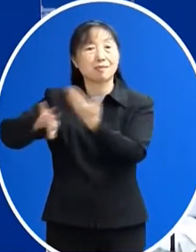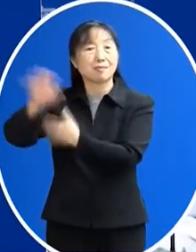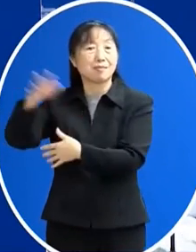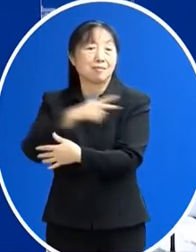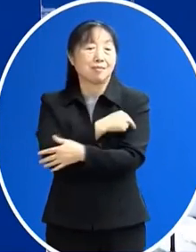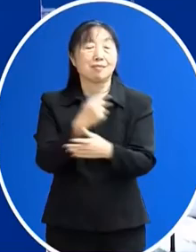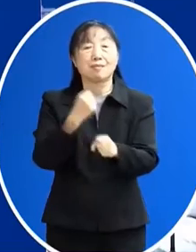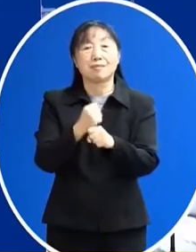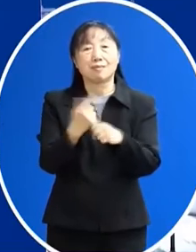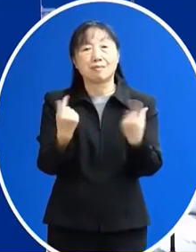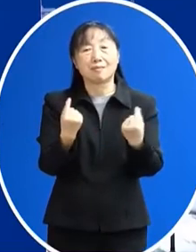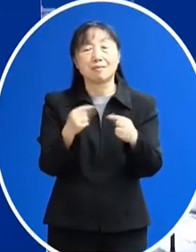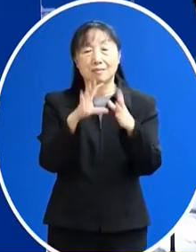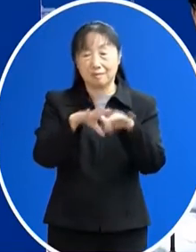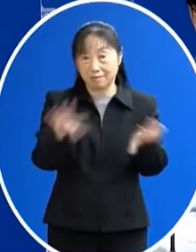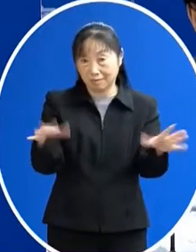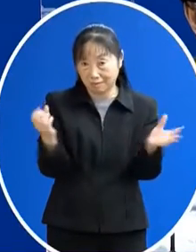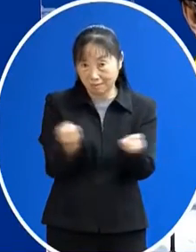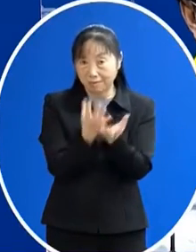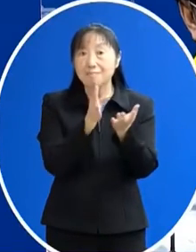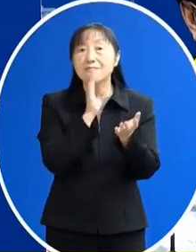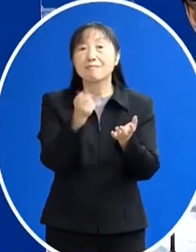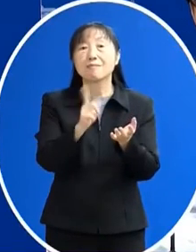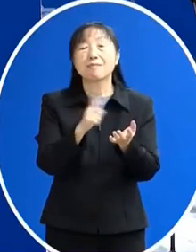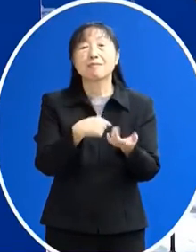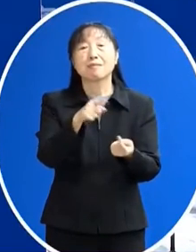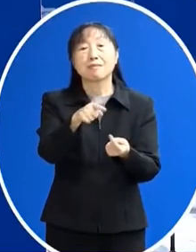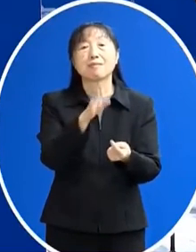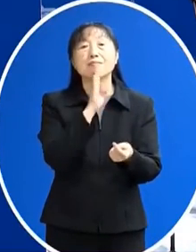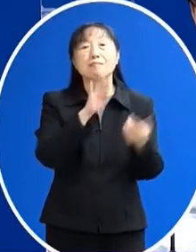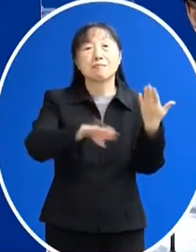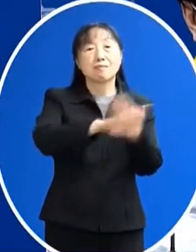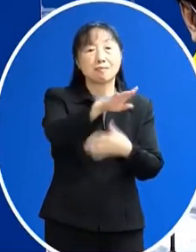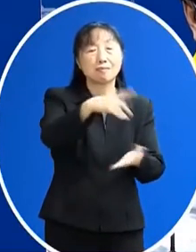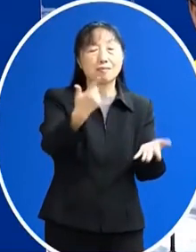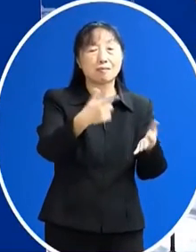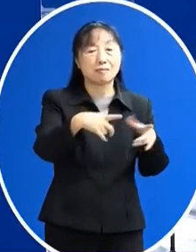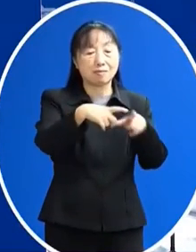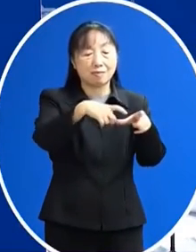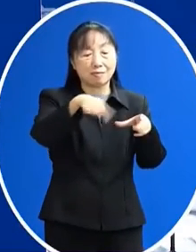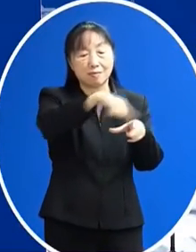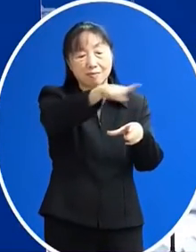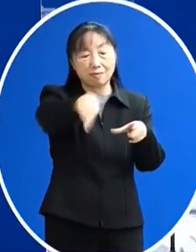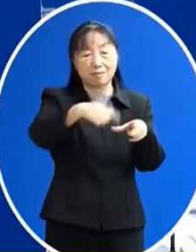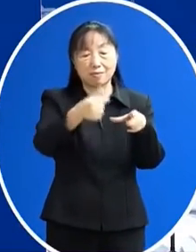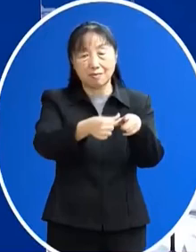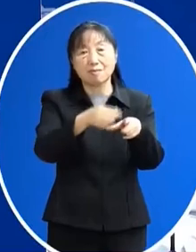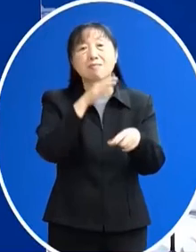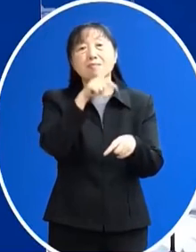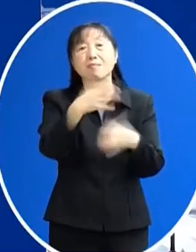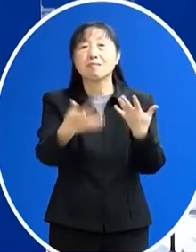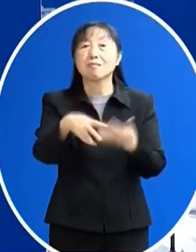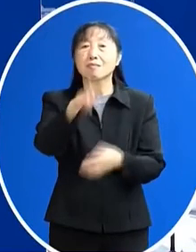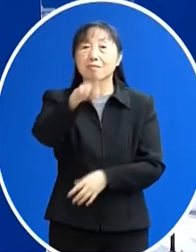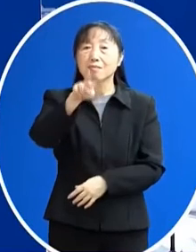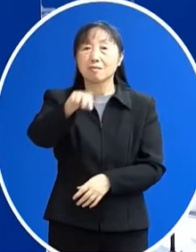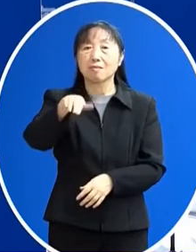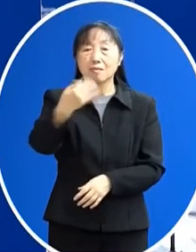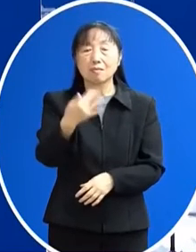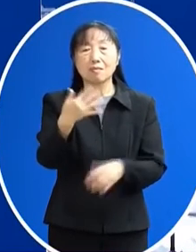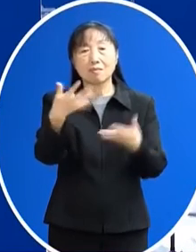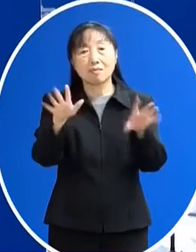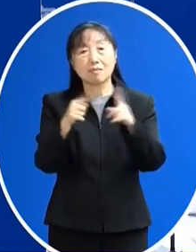员。那这次发生问题的是在这个加值园区，那加值园区的整个工作的人员大概是